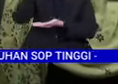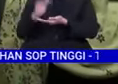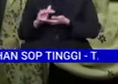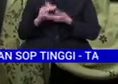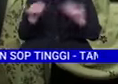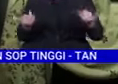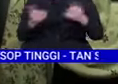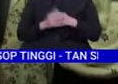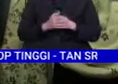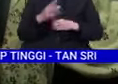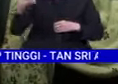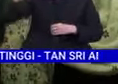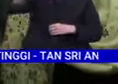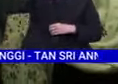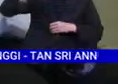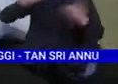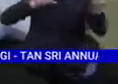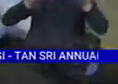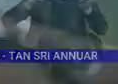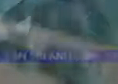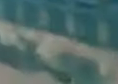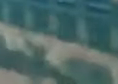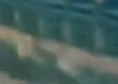tersukses Abah tambah baik